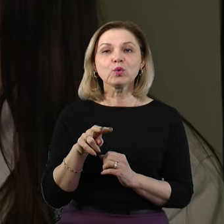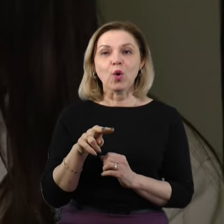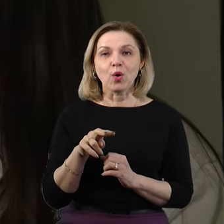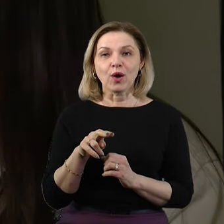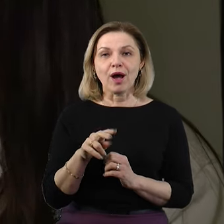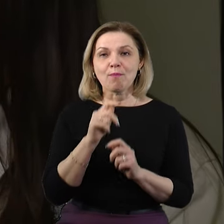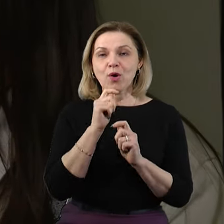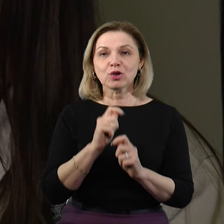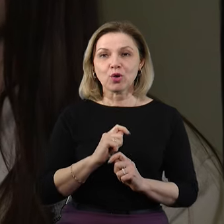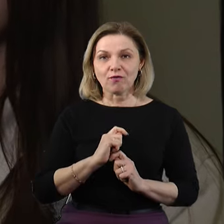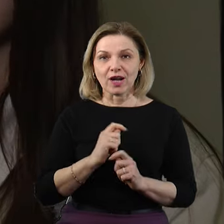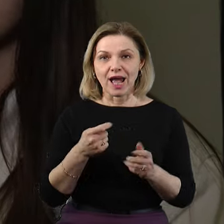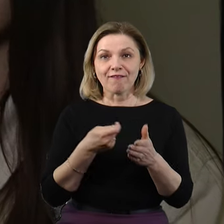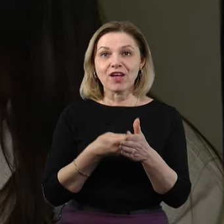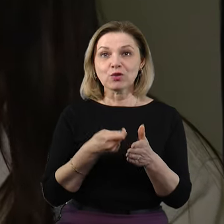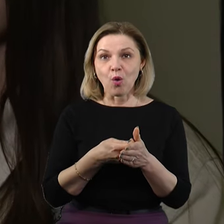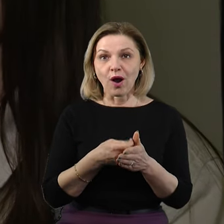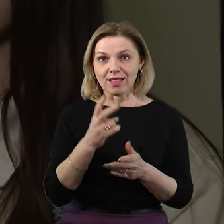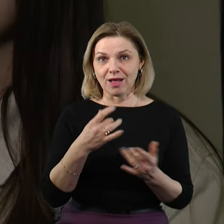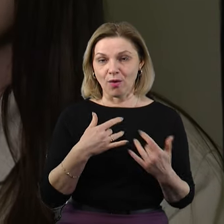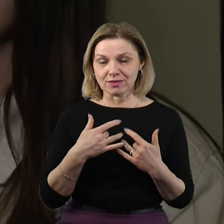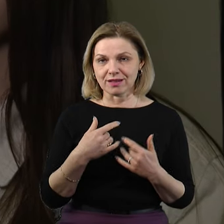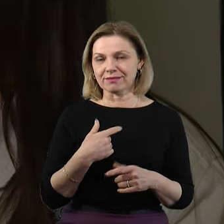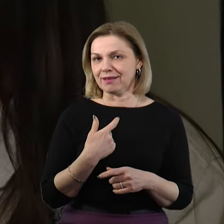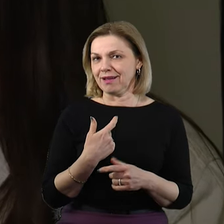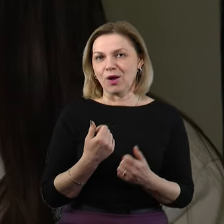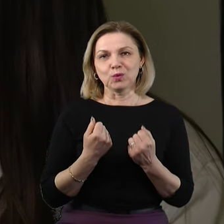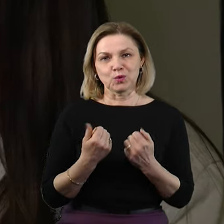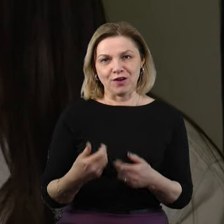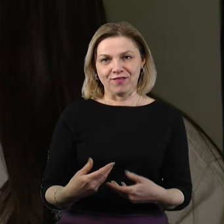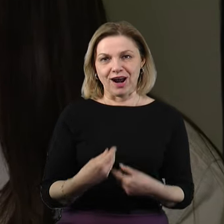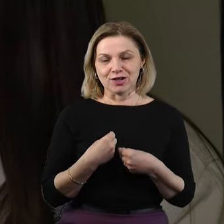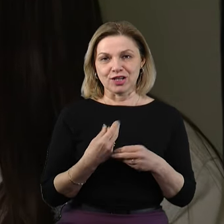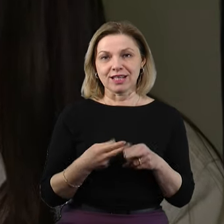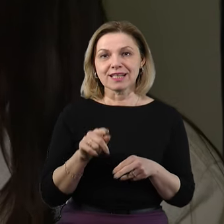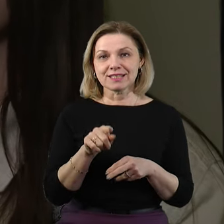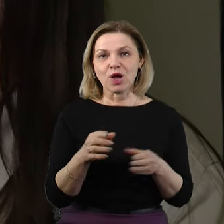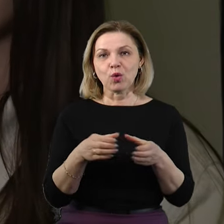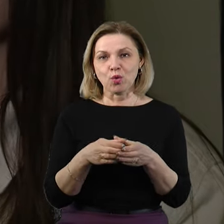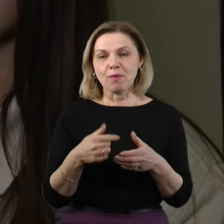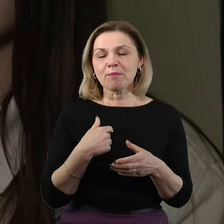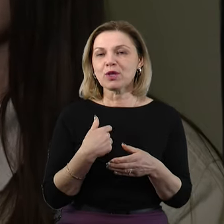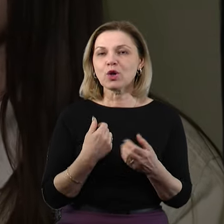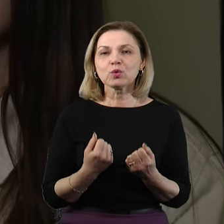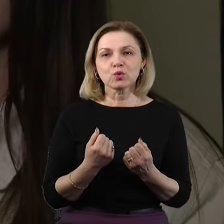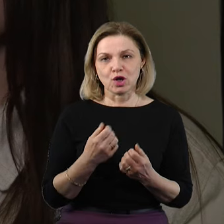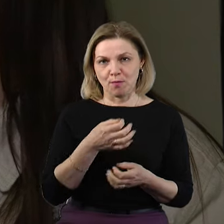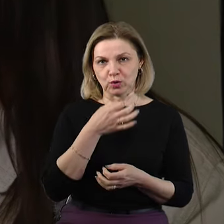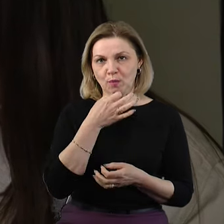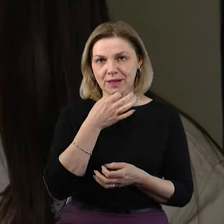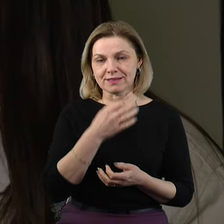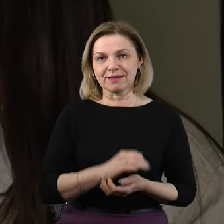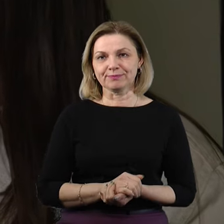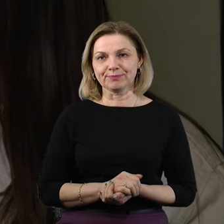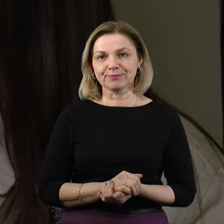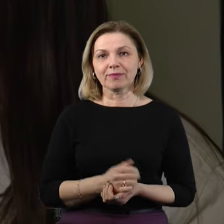лютого подарував квиток я була дуже вражена тому що Ну ця група Мені дуже подобається я